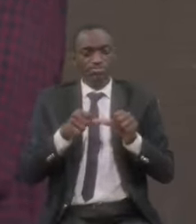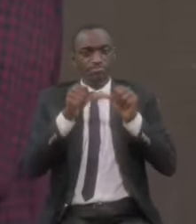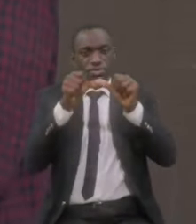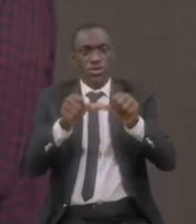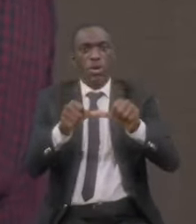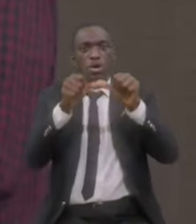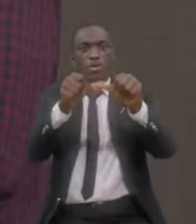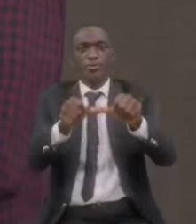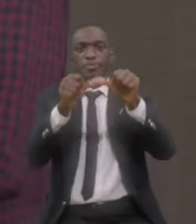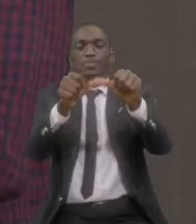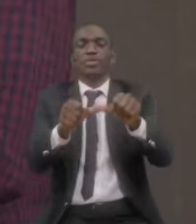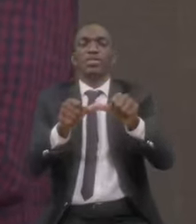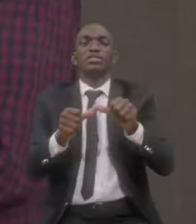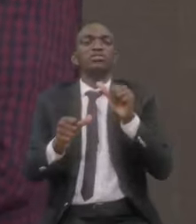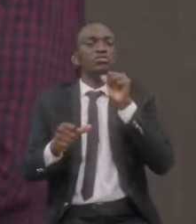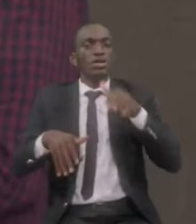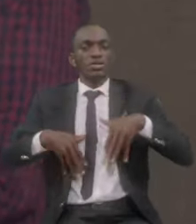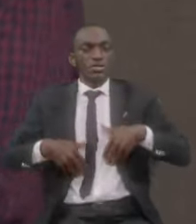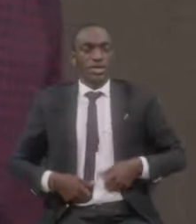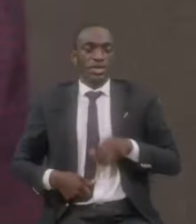La fortification